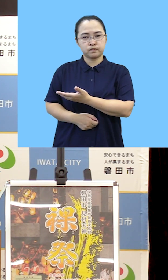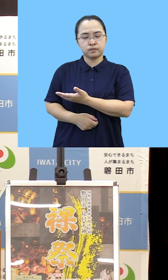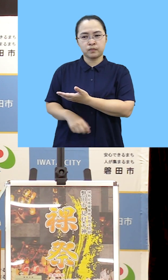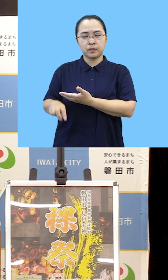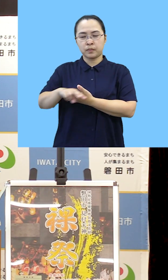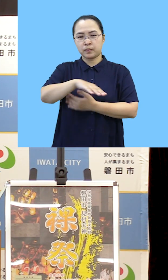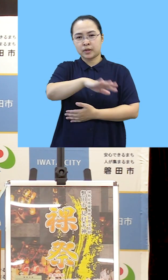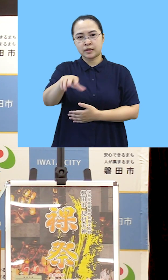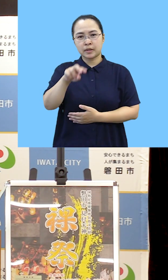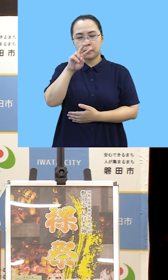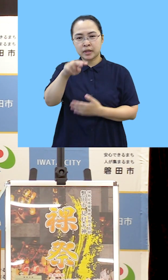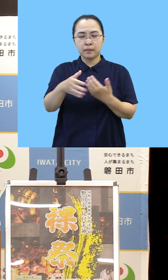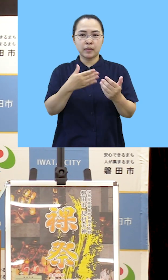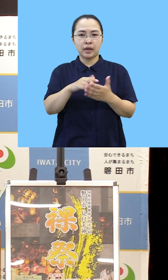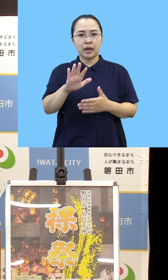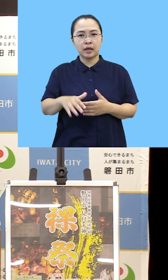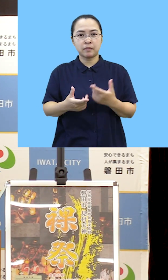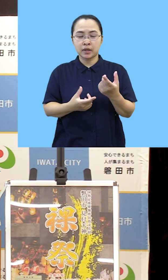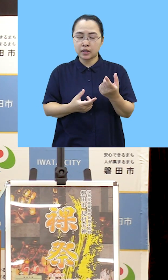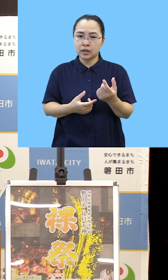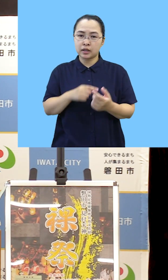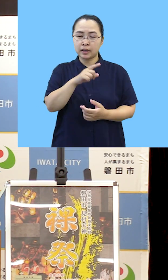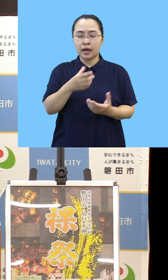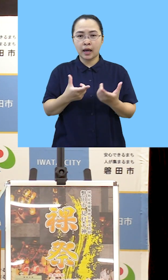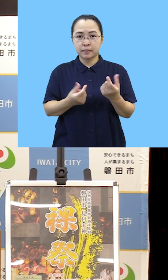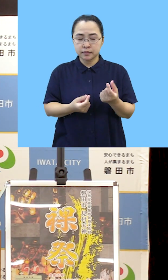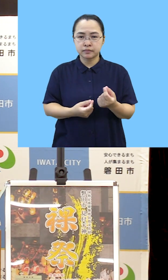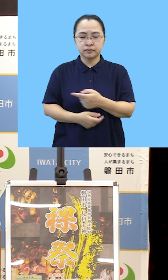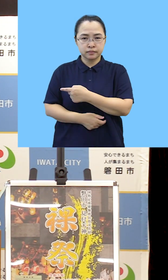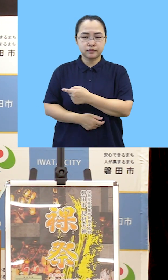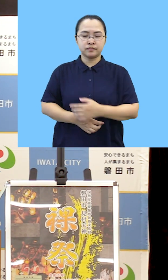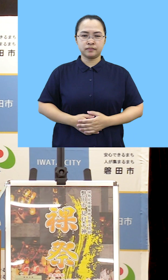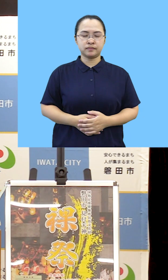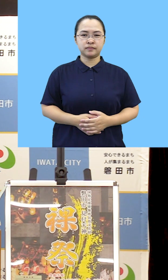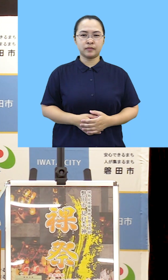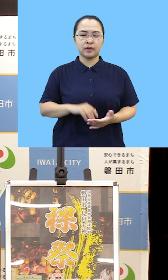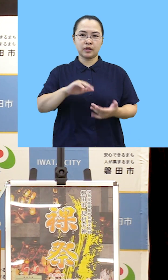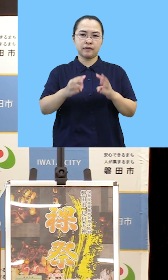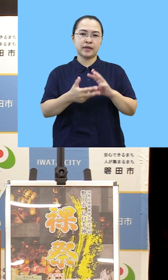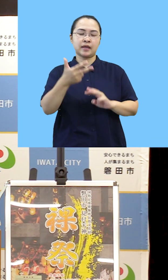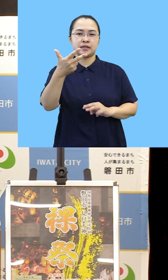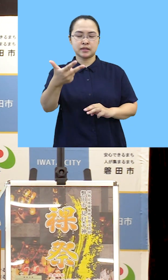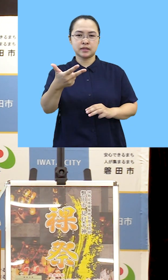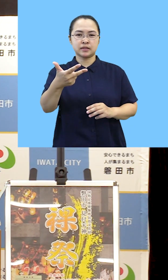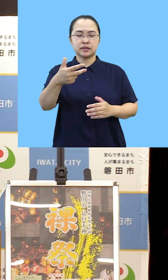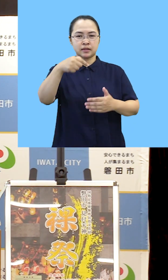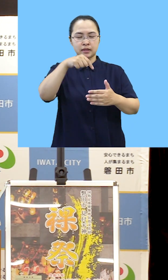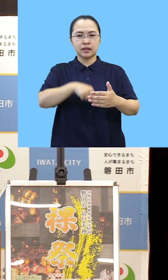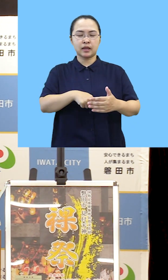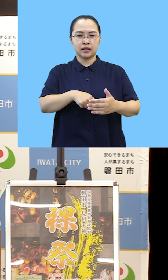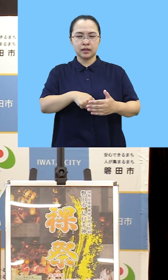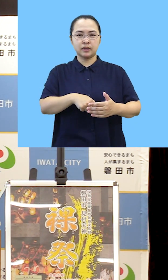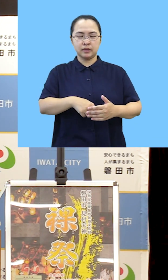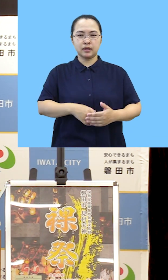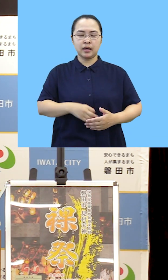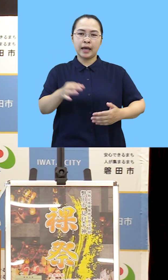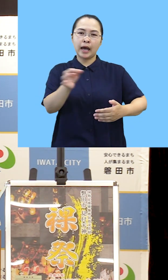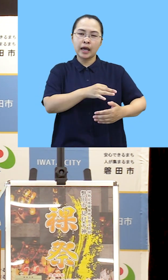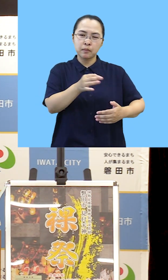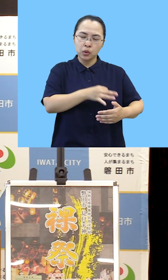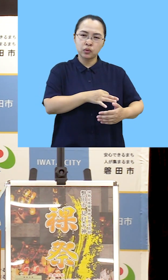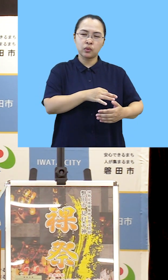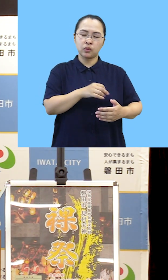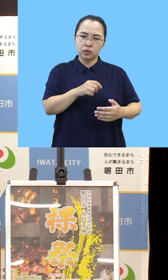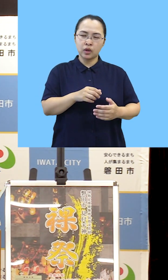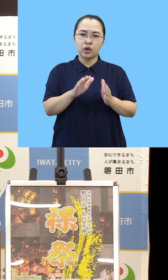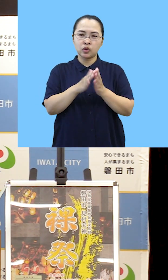さん見たことありますかね。ネオパンプキンという雑誌でありますが、実は磐田市で、お買い物したりと